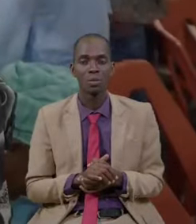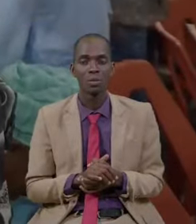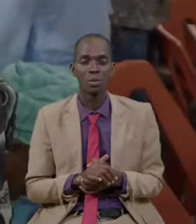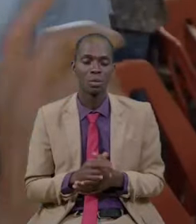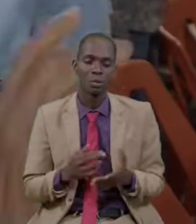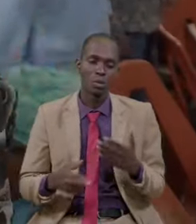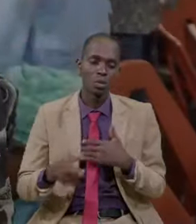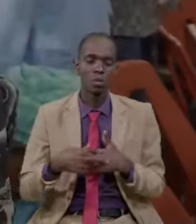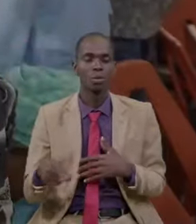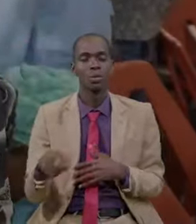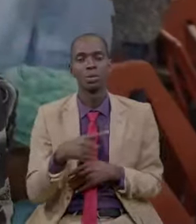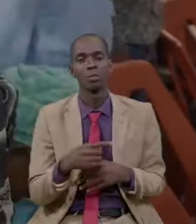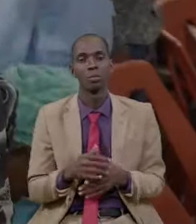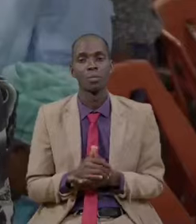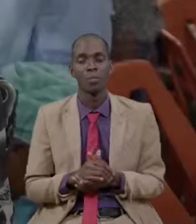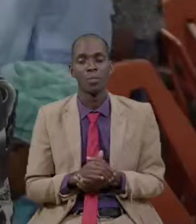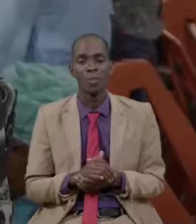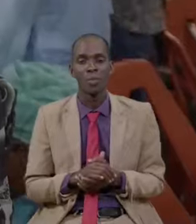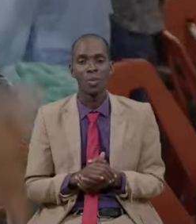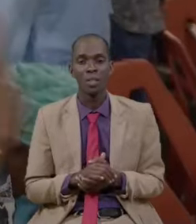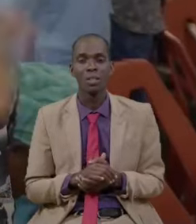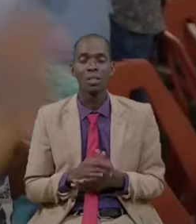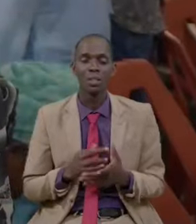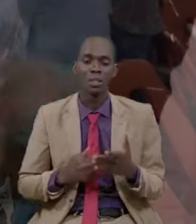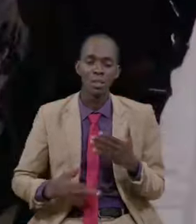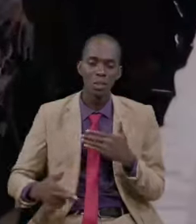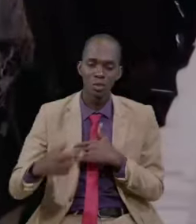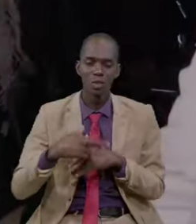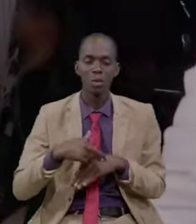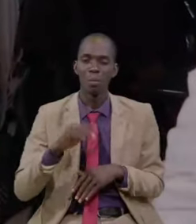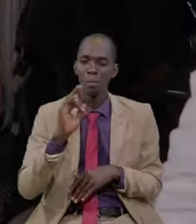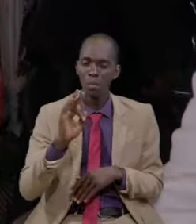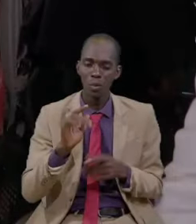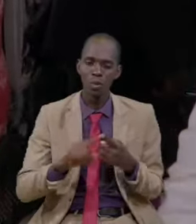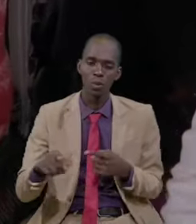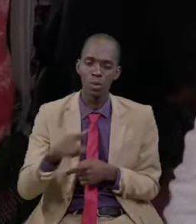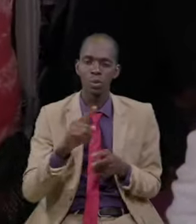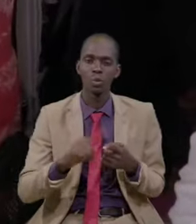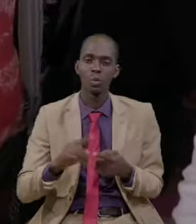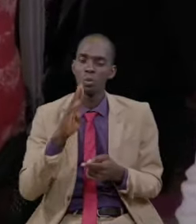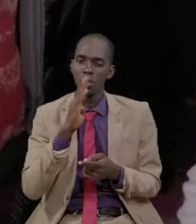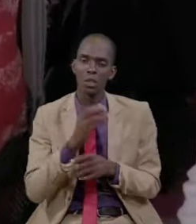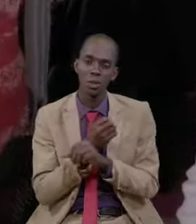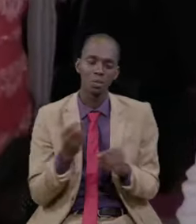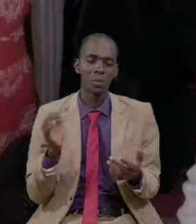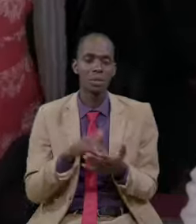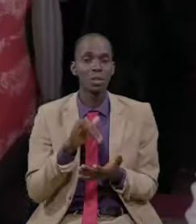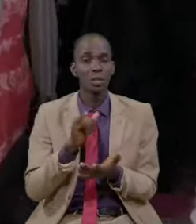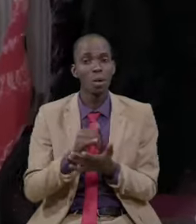restaure-les. Restaure-les. C'est ce que l'onction fait.